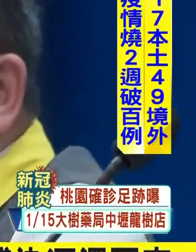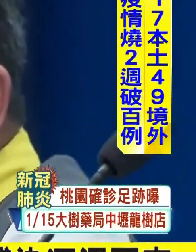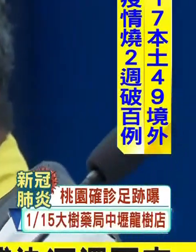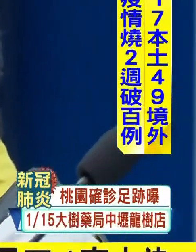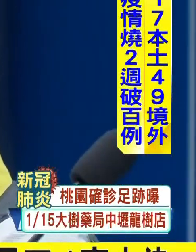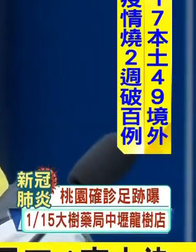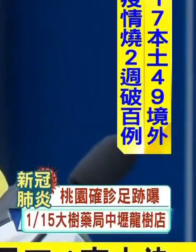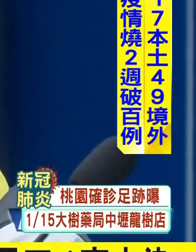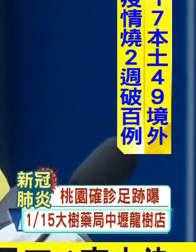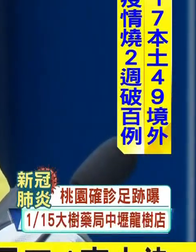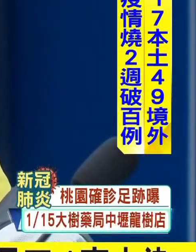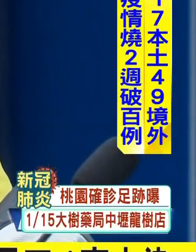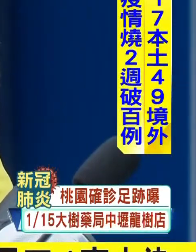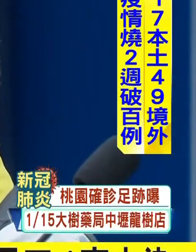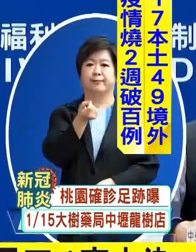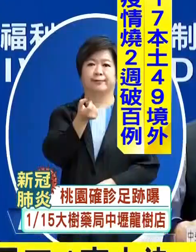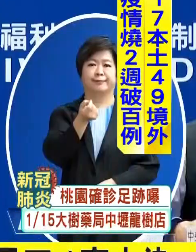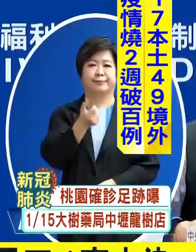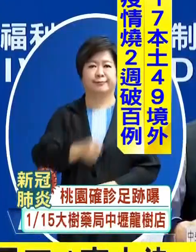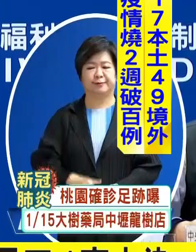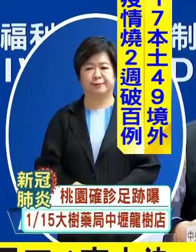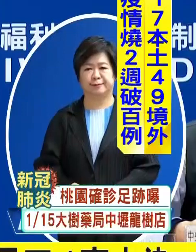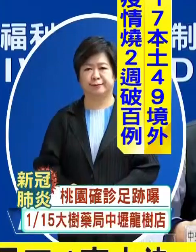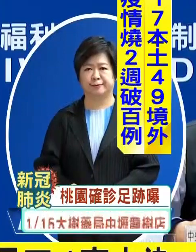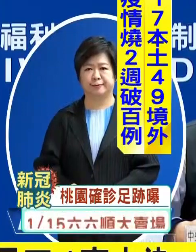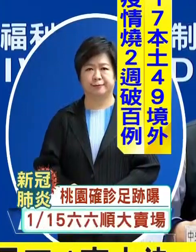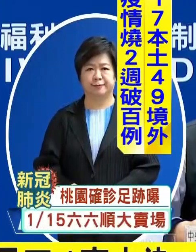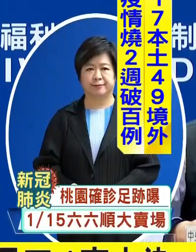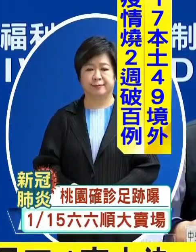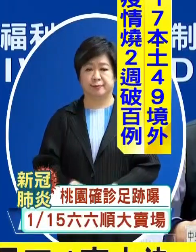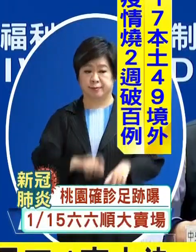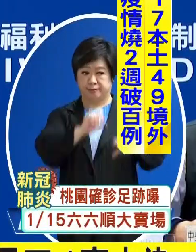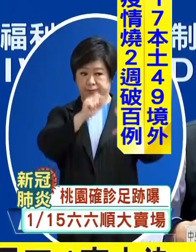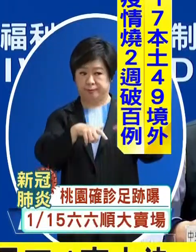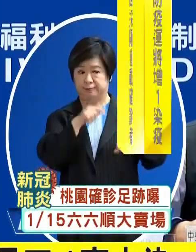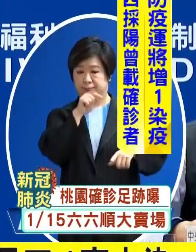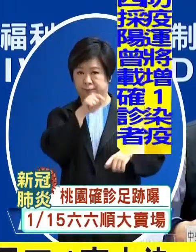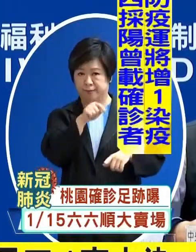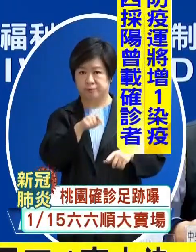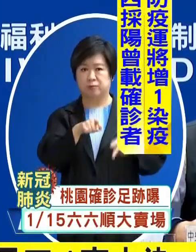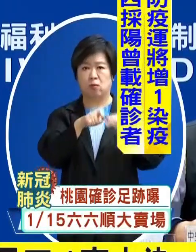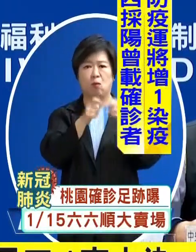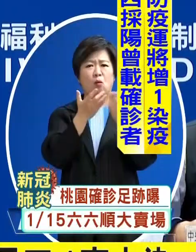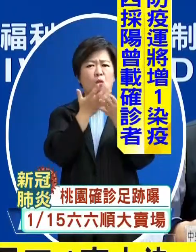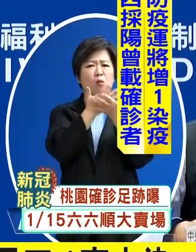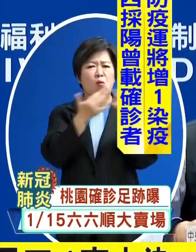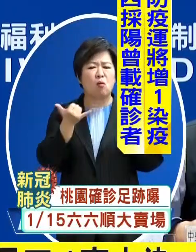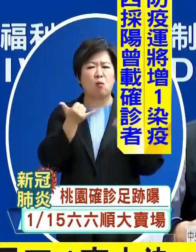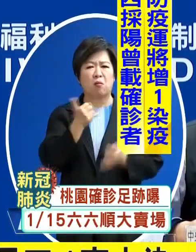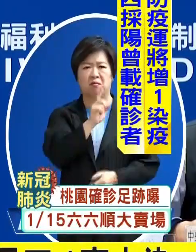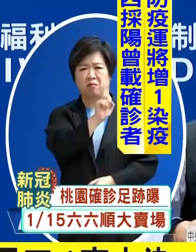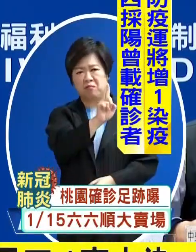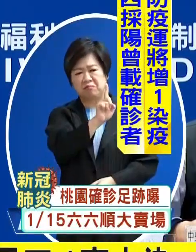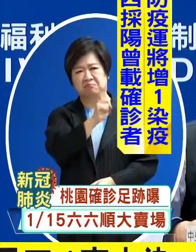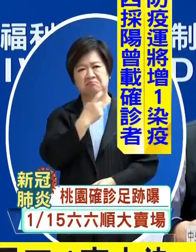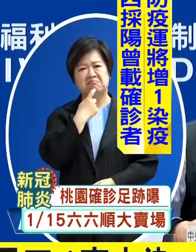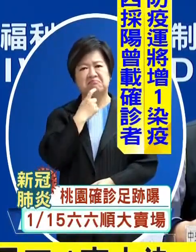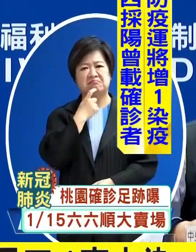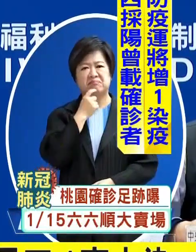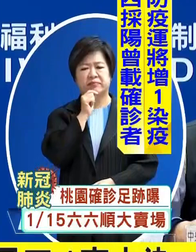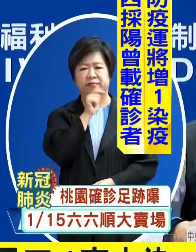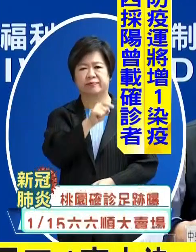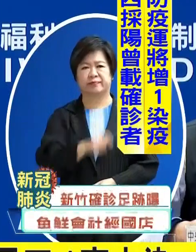源还不明，来听一下指挥中心最新说明。 因为哈，他里面公司有一位工读生。哦，那怀疑跟这